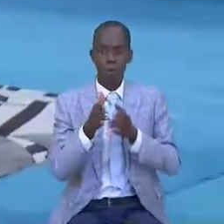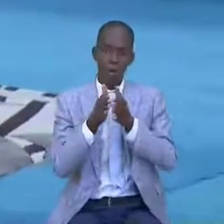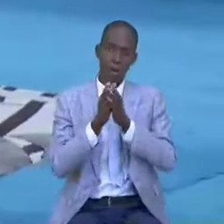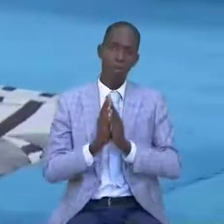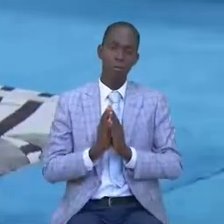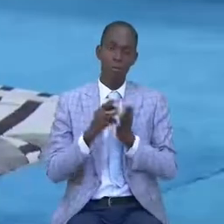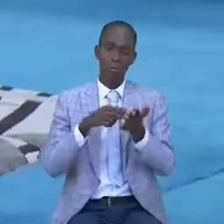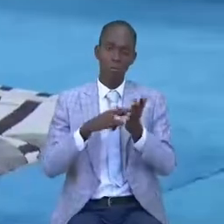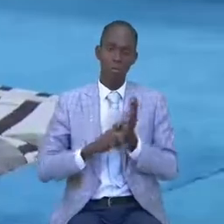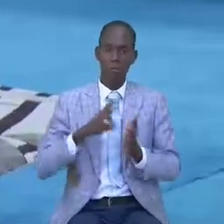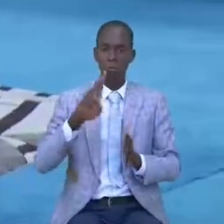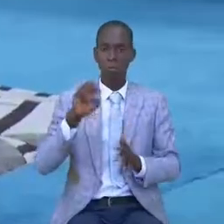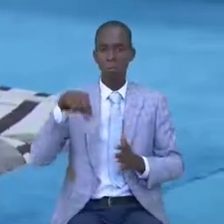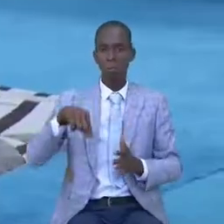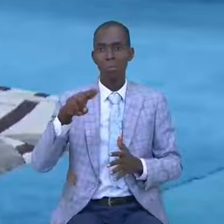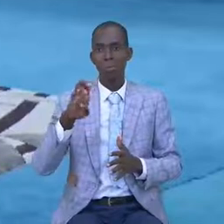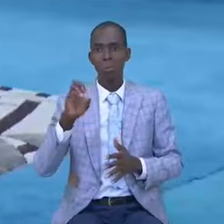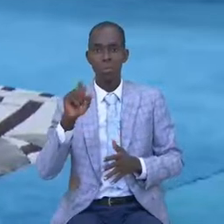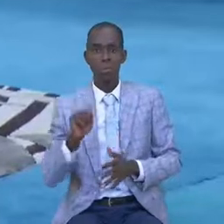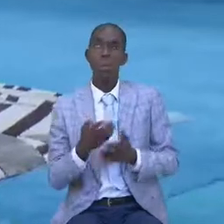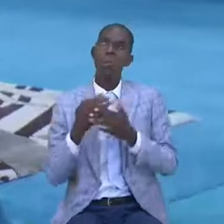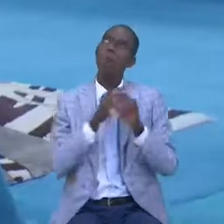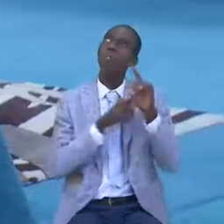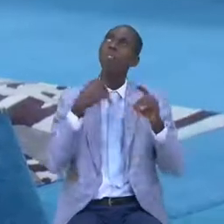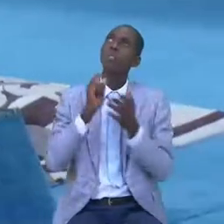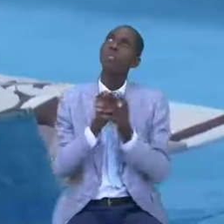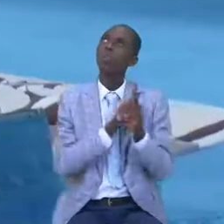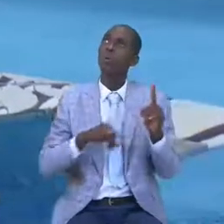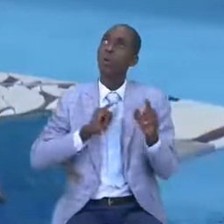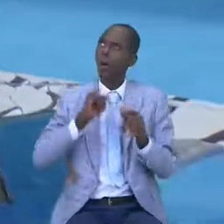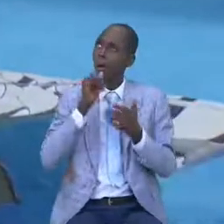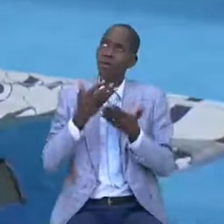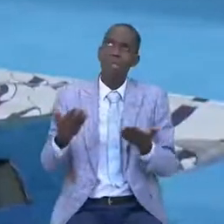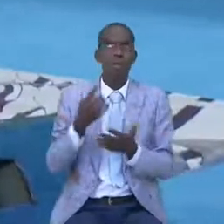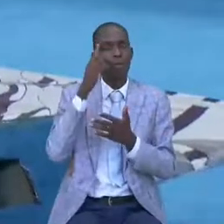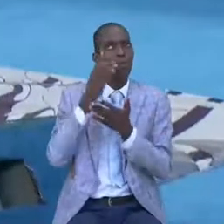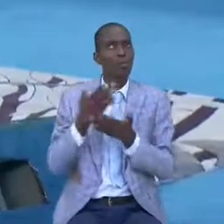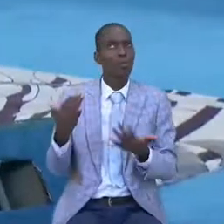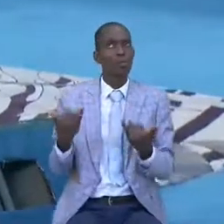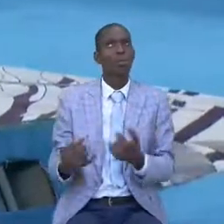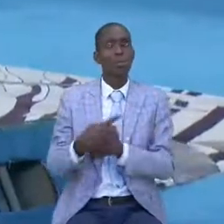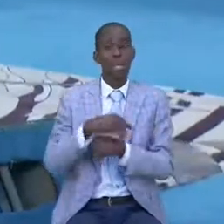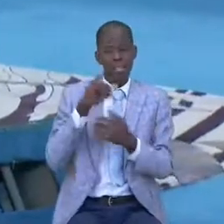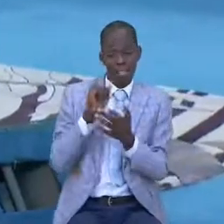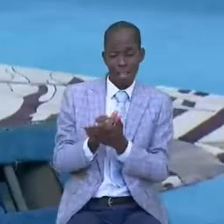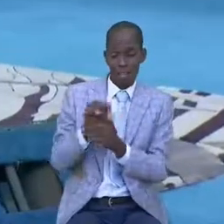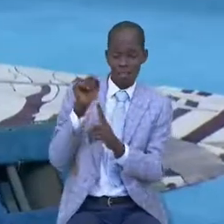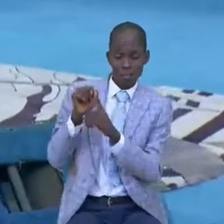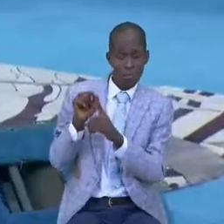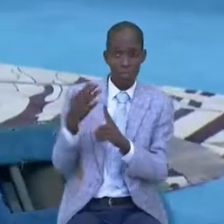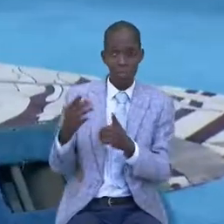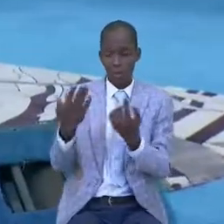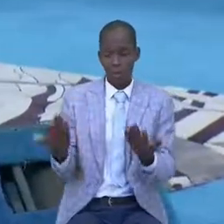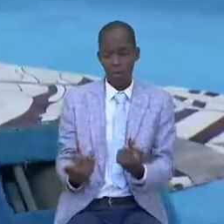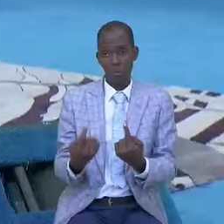Vous amenez votre cœur, votre requête devant le Seigneur et vous dites, je suis ici pour quelque chose